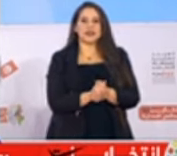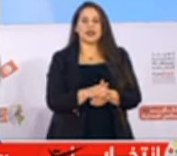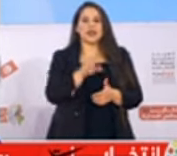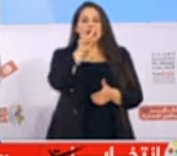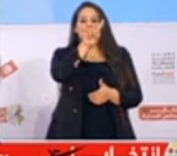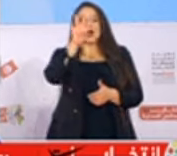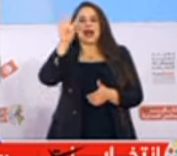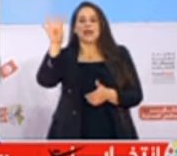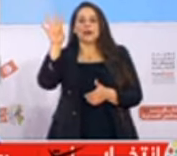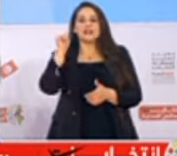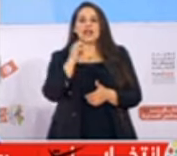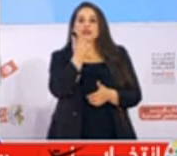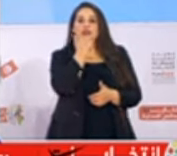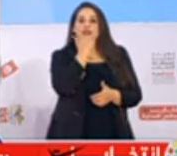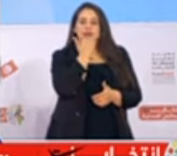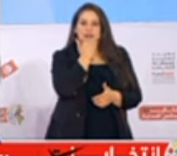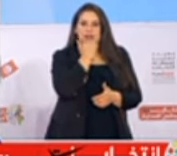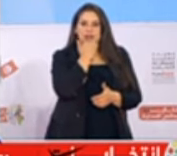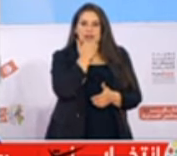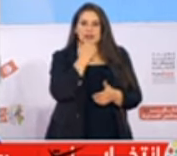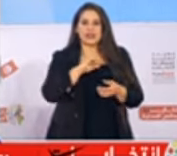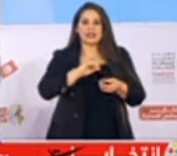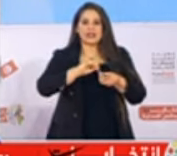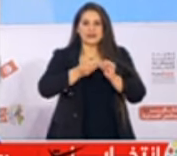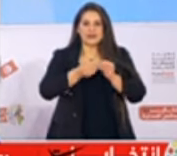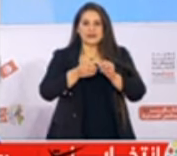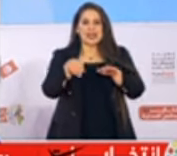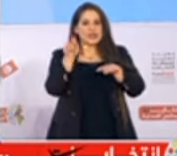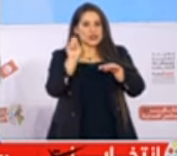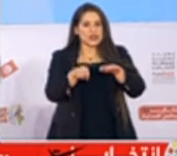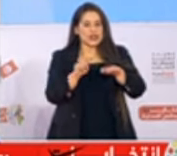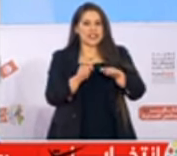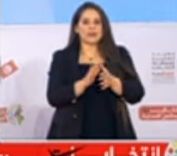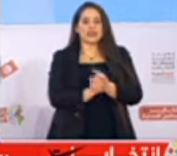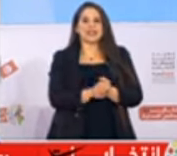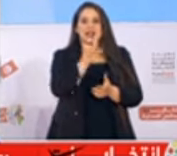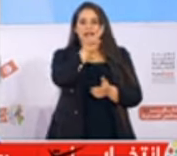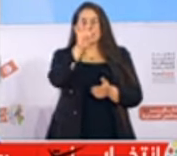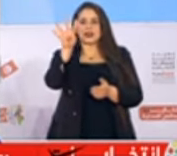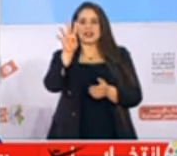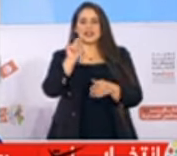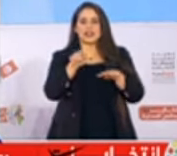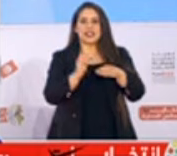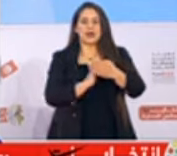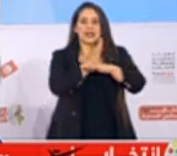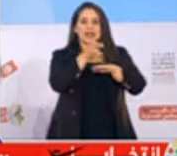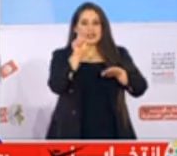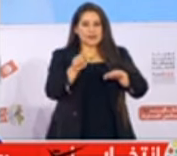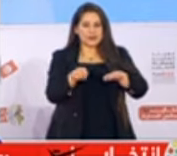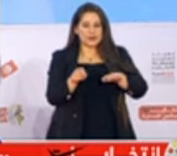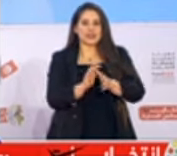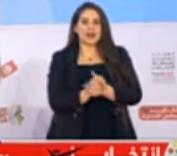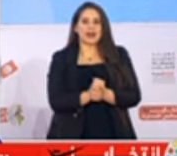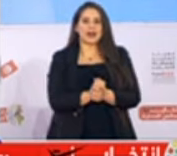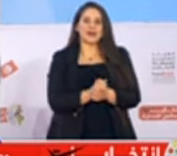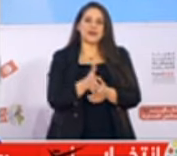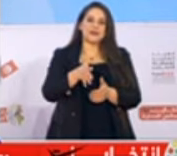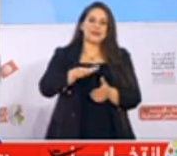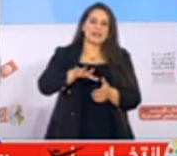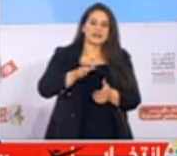14 شبهة جريمة، معناها عملنا 14 شكاية وحلناها للنيابة العمومية، هذه جرائم معناها